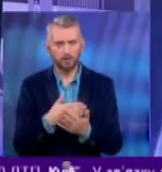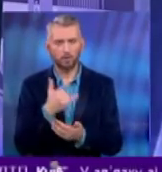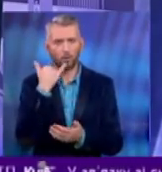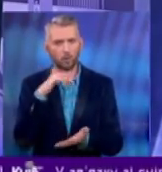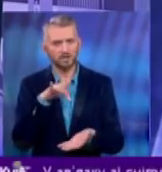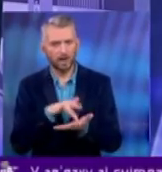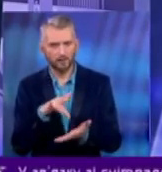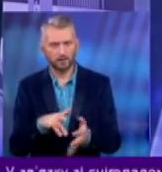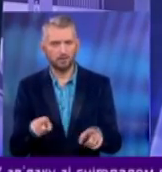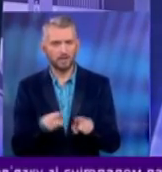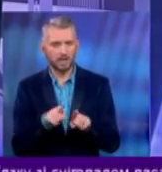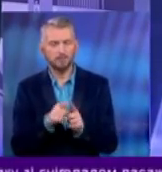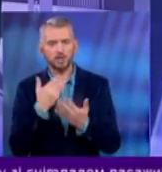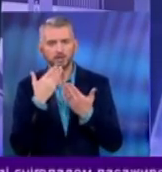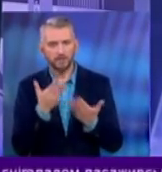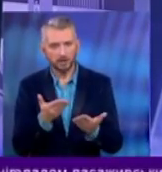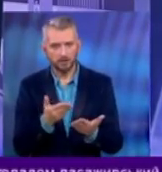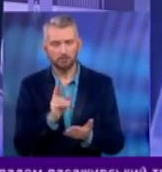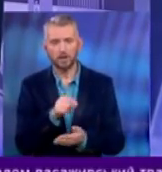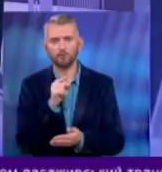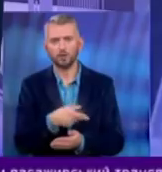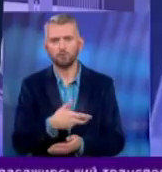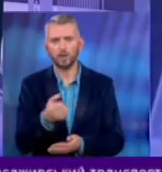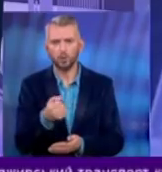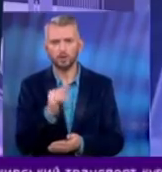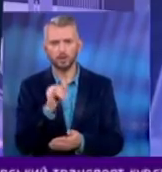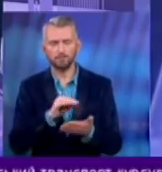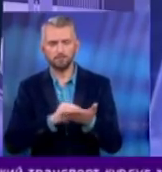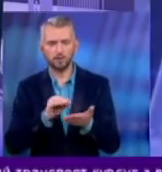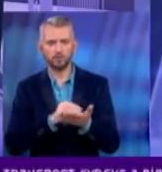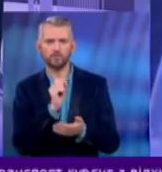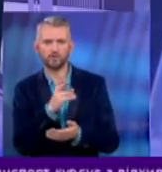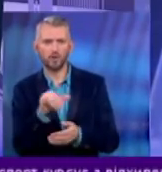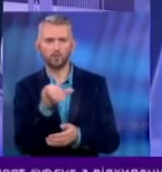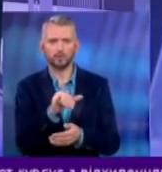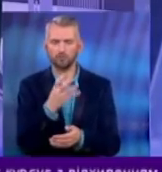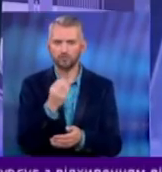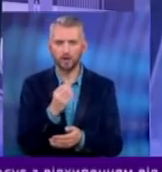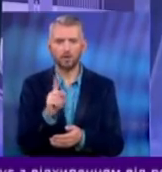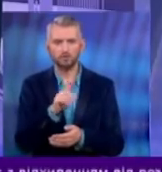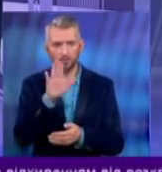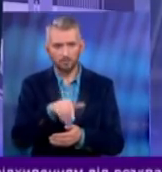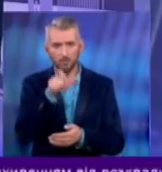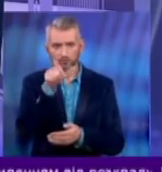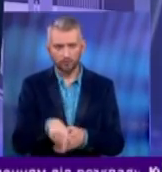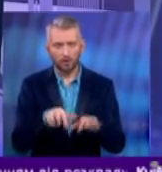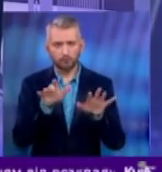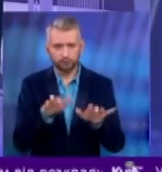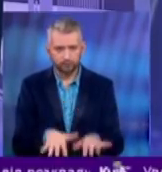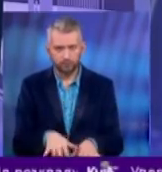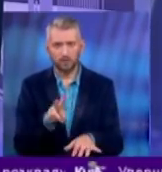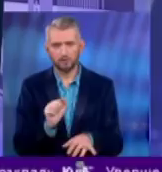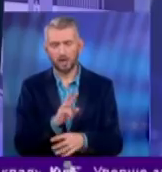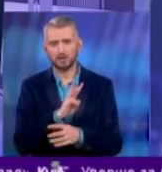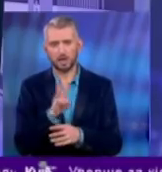кол-центр, таким же зверненням, як вони беруть і пишуть уже, чи куди, оператор, щоб так же надрукував і на